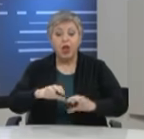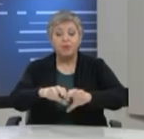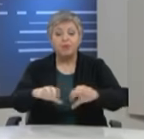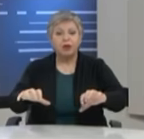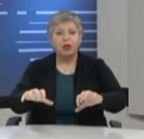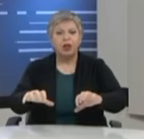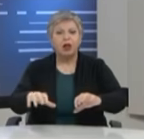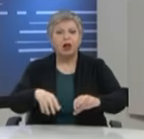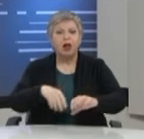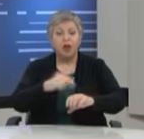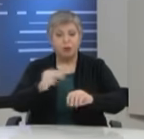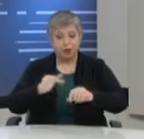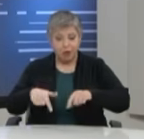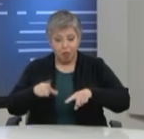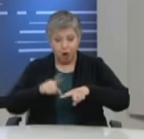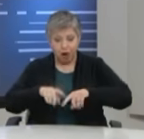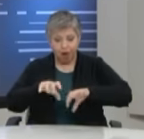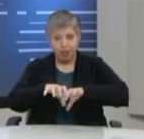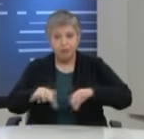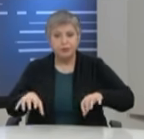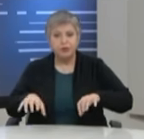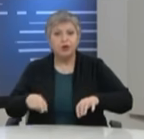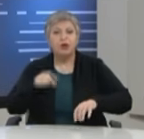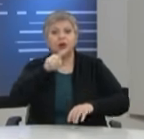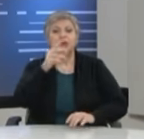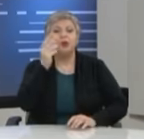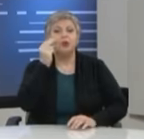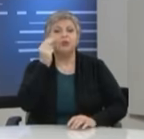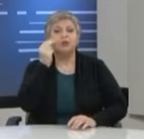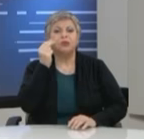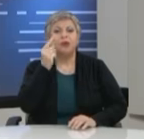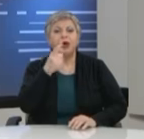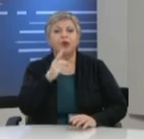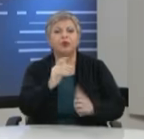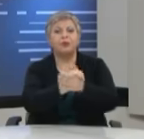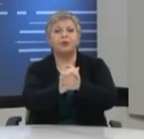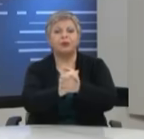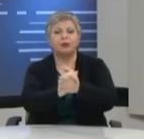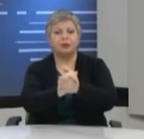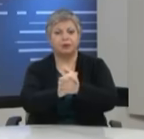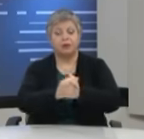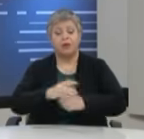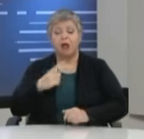Σκοπιανούς, να χαρακτηρίσει ακραίους, φασίστες, γραφικούς,